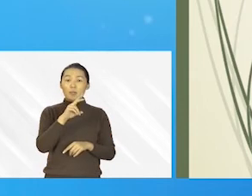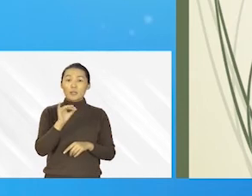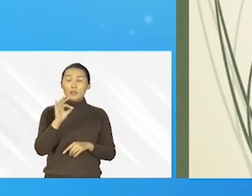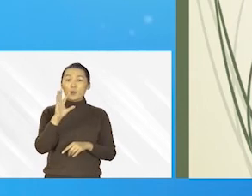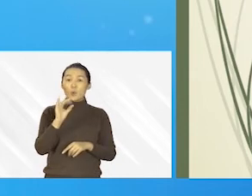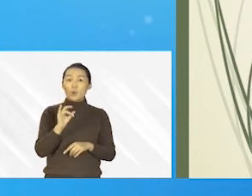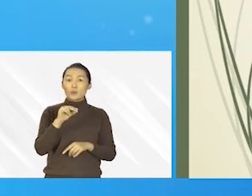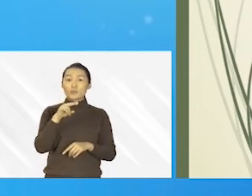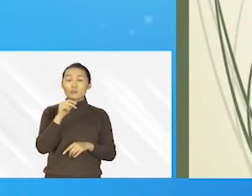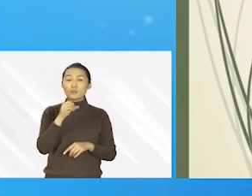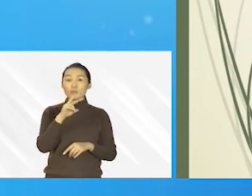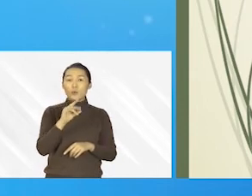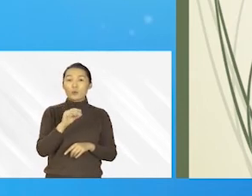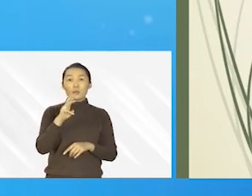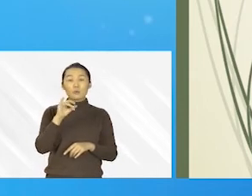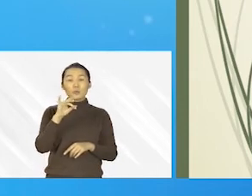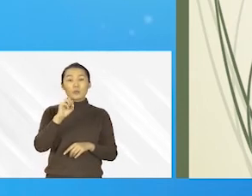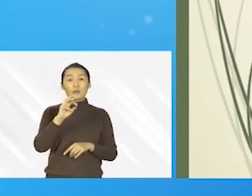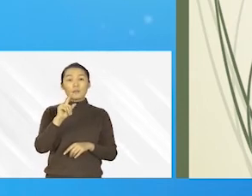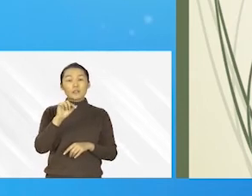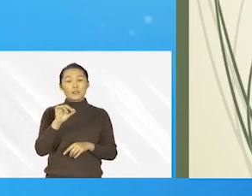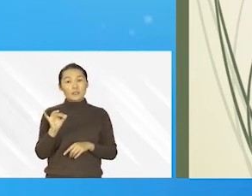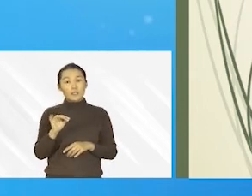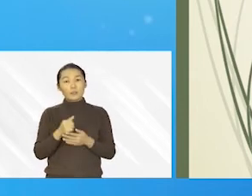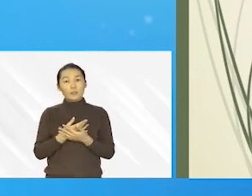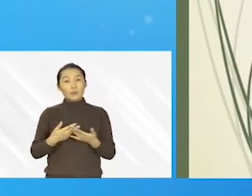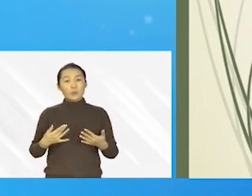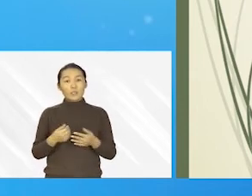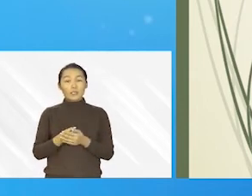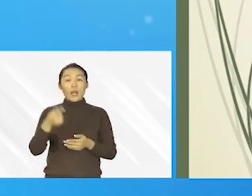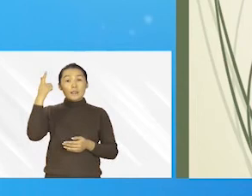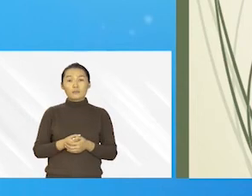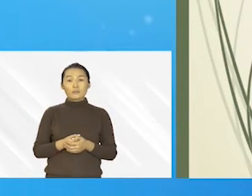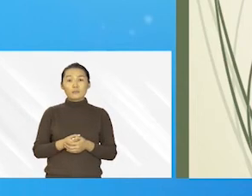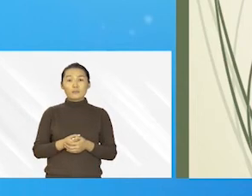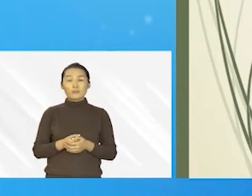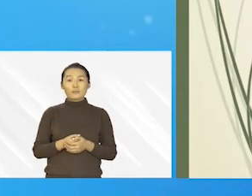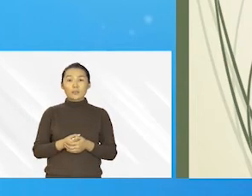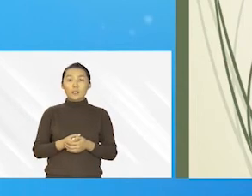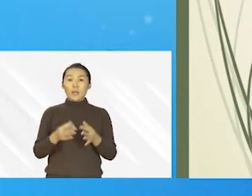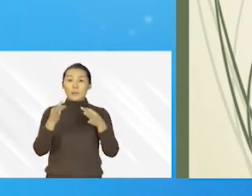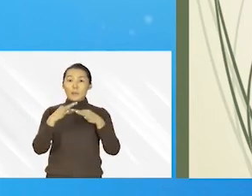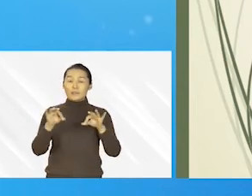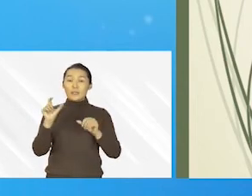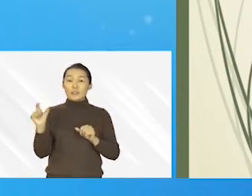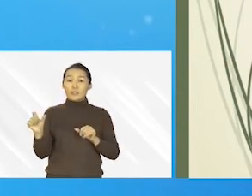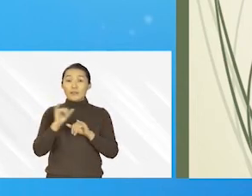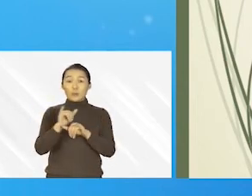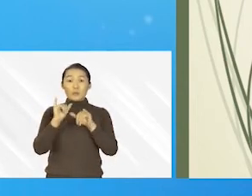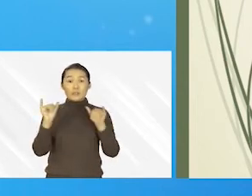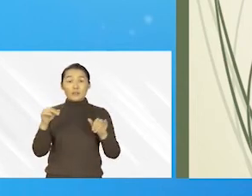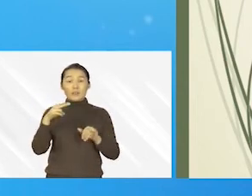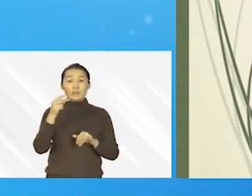муравьи, пилильщики, наездники. Знание о циклах развития позволяет человеку разводить